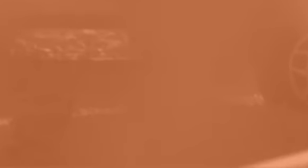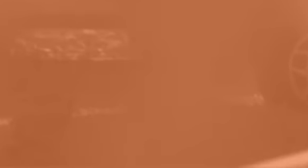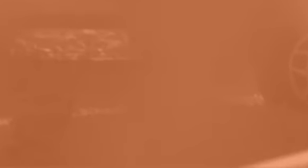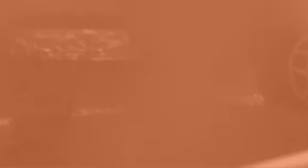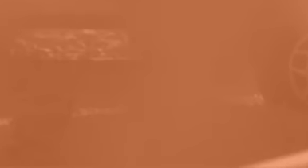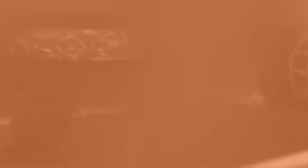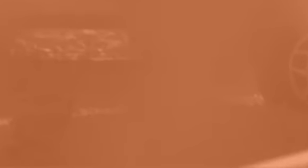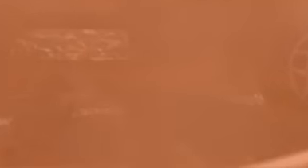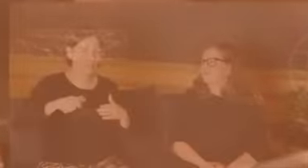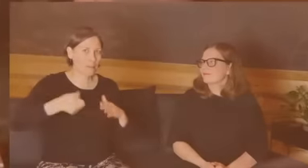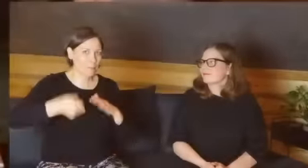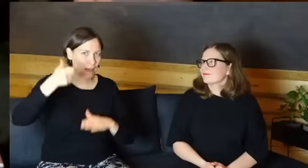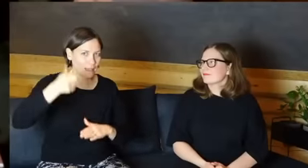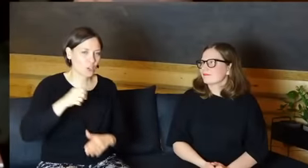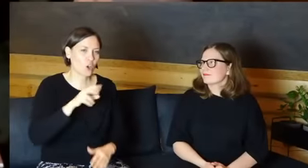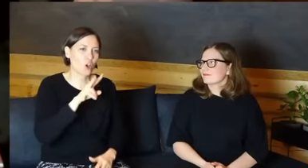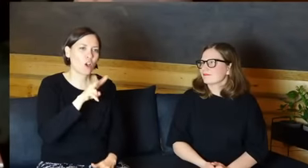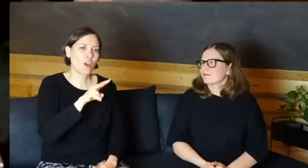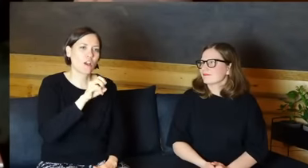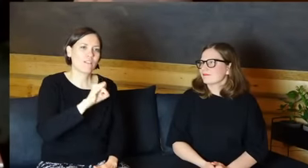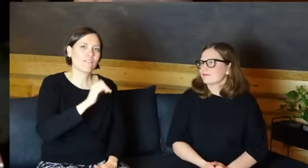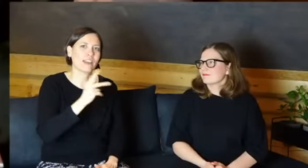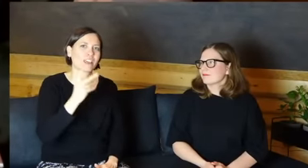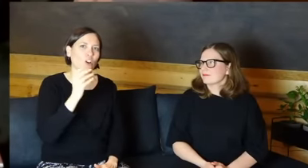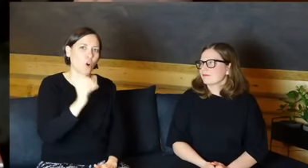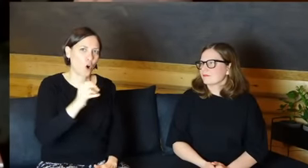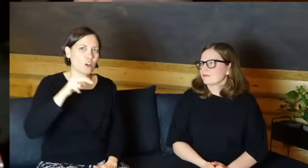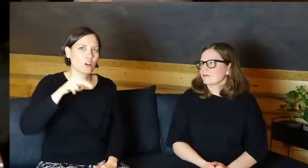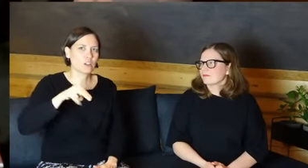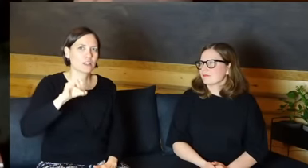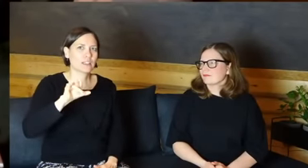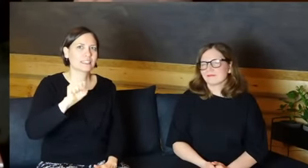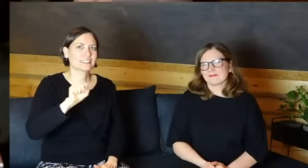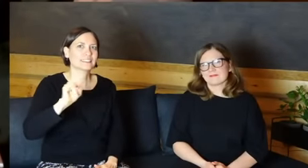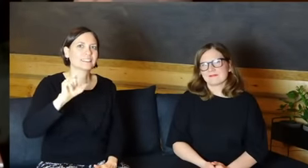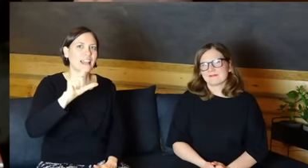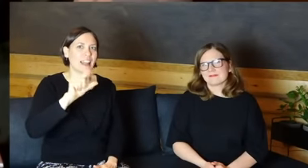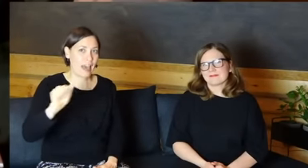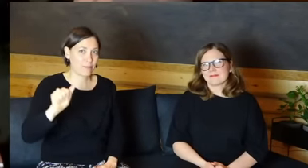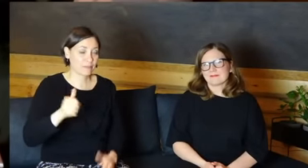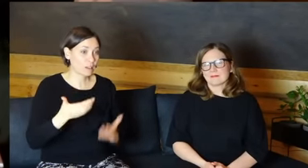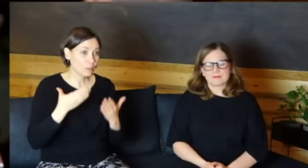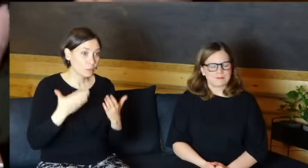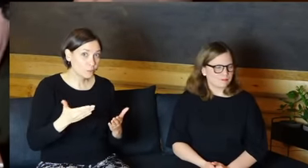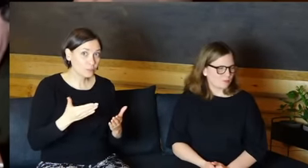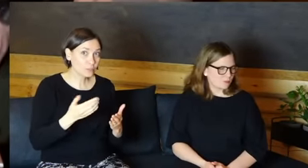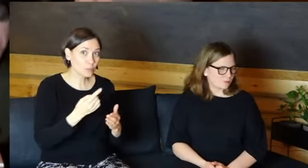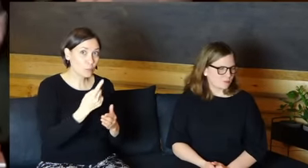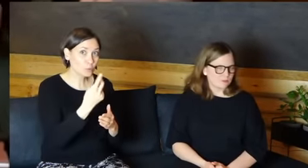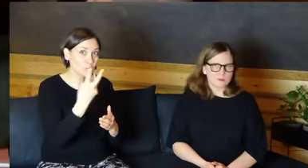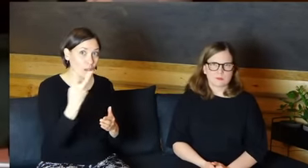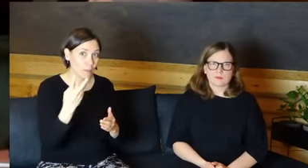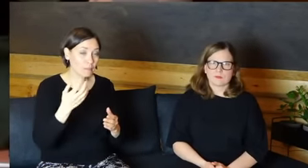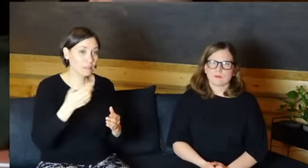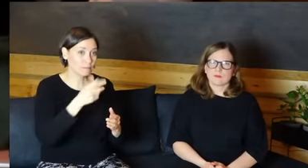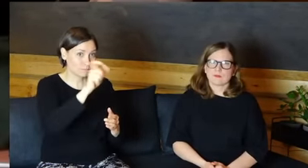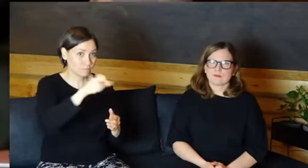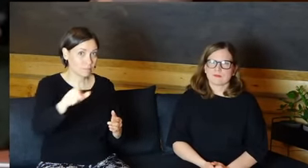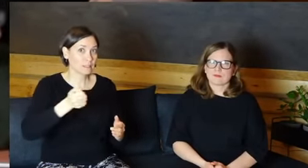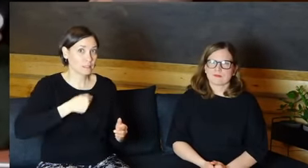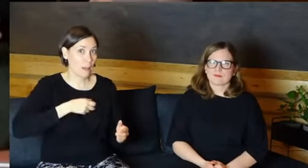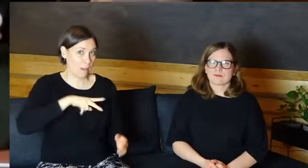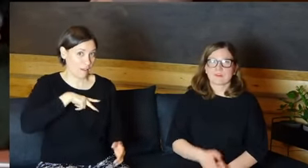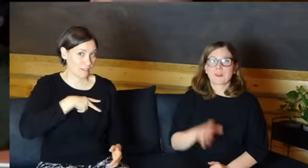henkilöstöpäällikkö Veikko Nissilä. Ja meillä on Veikko täällä nyt ilmeisesti useampikin palkinnonsaaja. Joo, hyvää